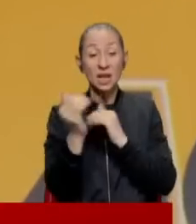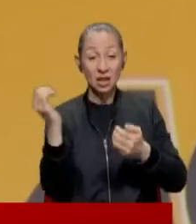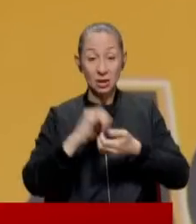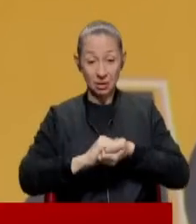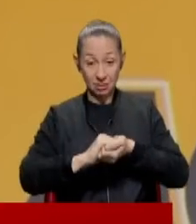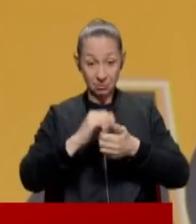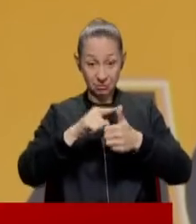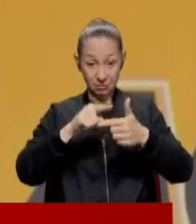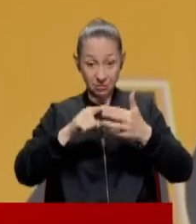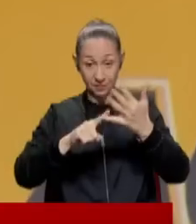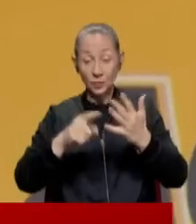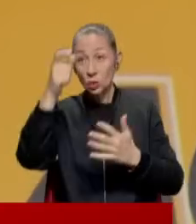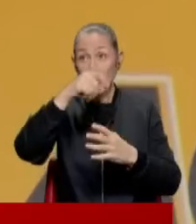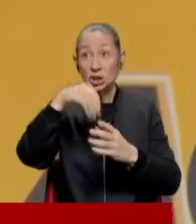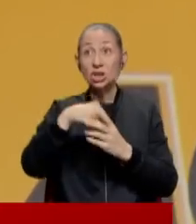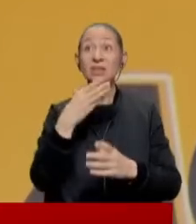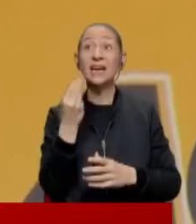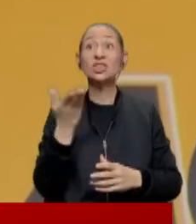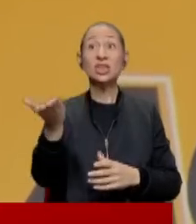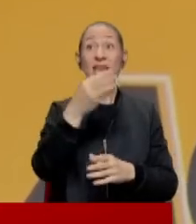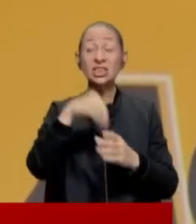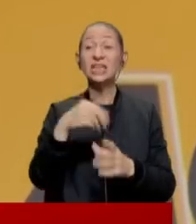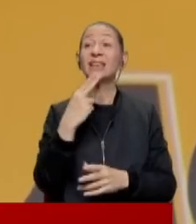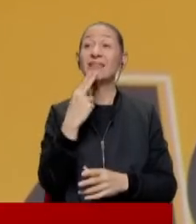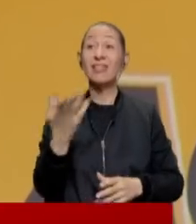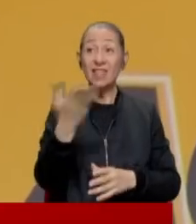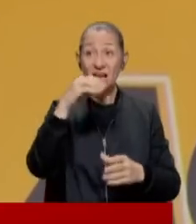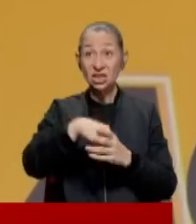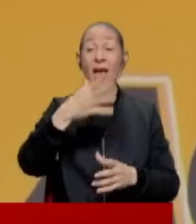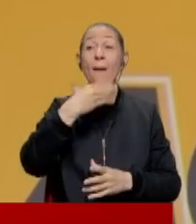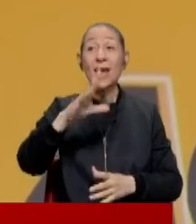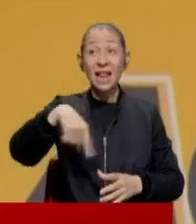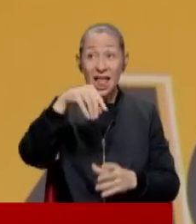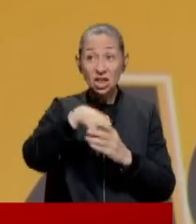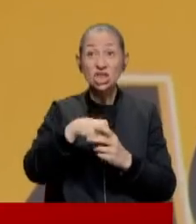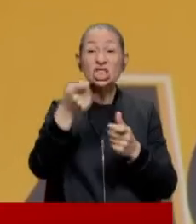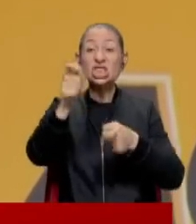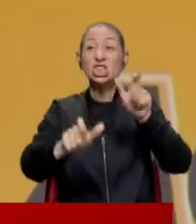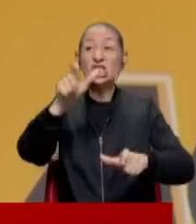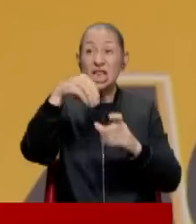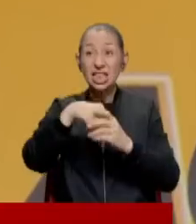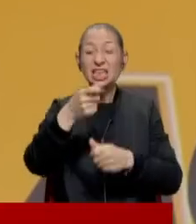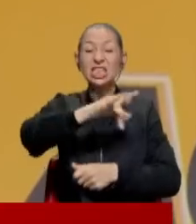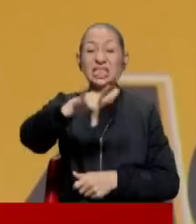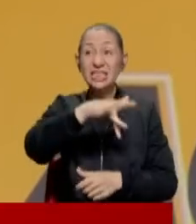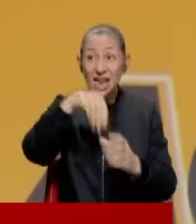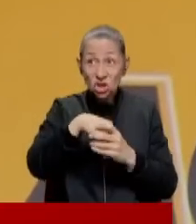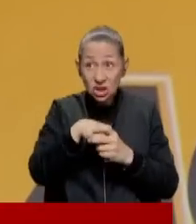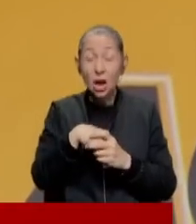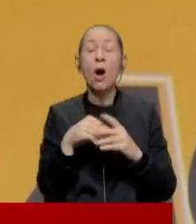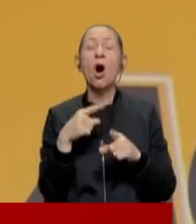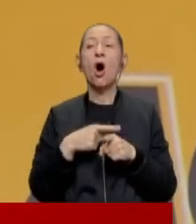bileşenleri Türkiye için gençler için kadınlar için emekliler için işçiler için işsizler için